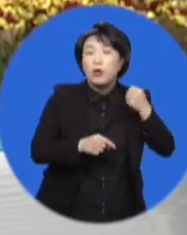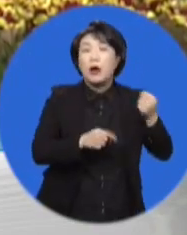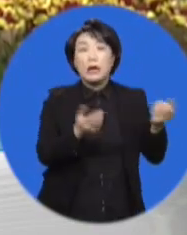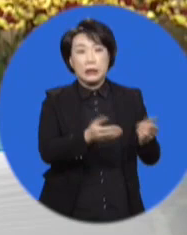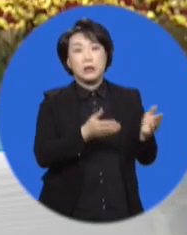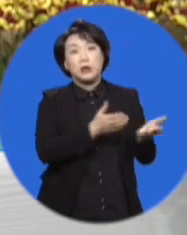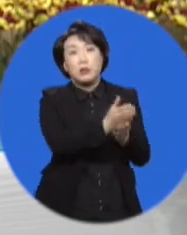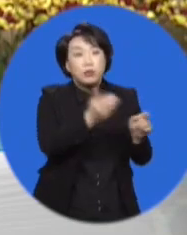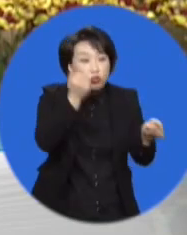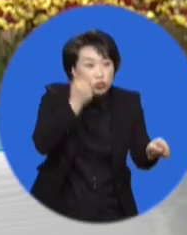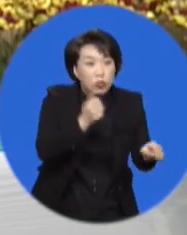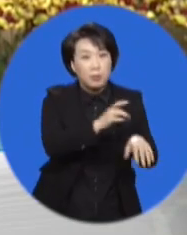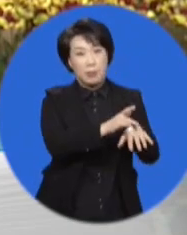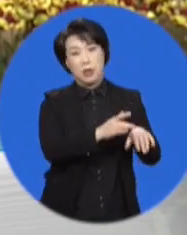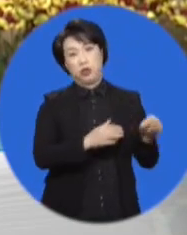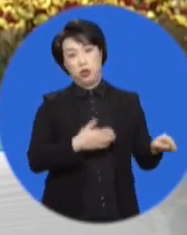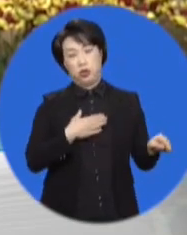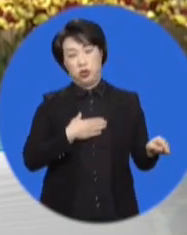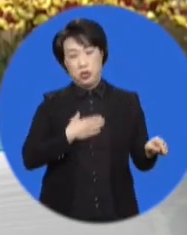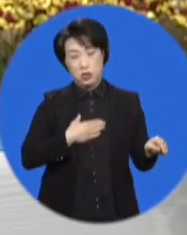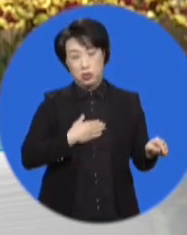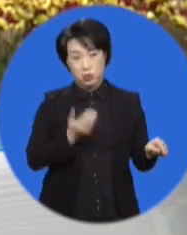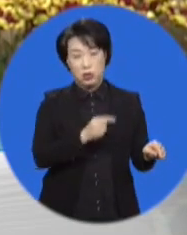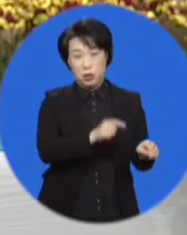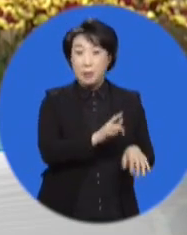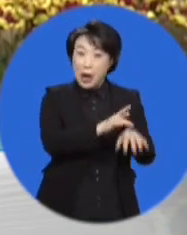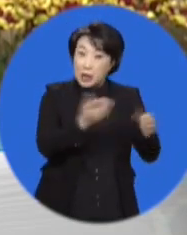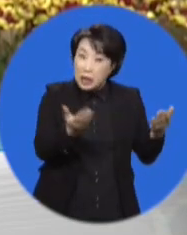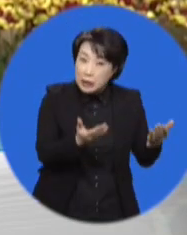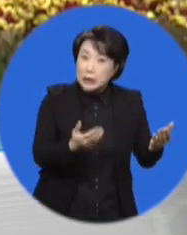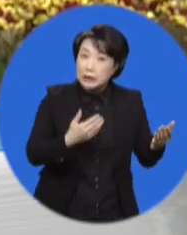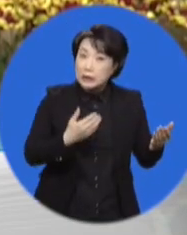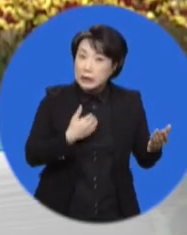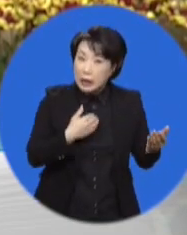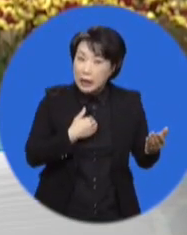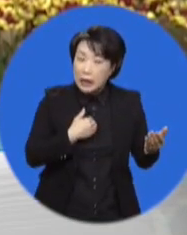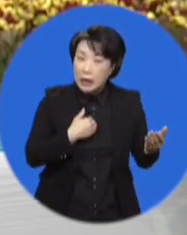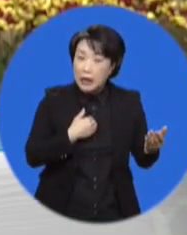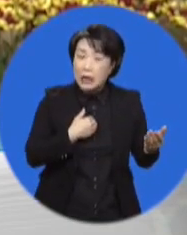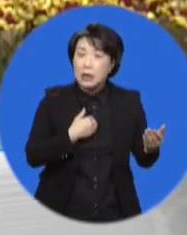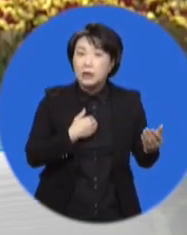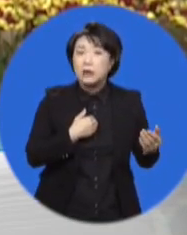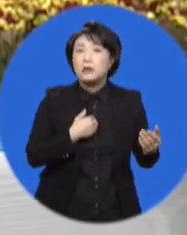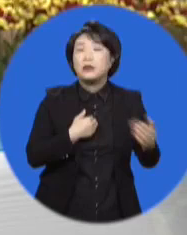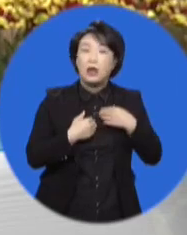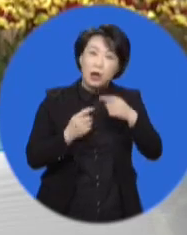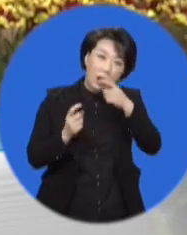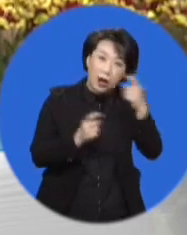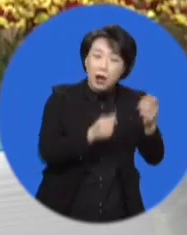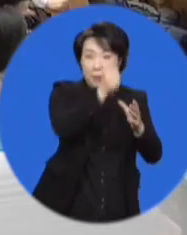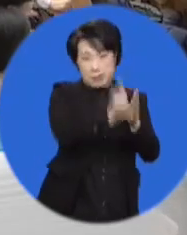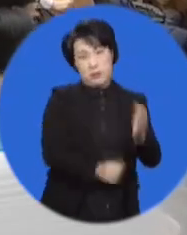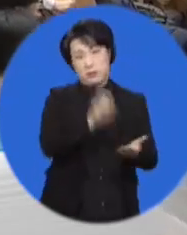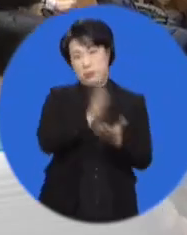일을 하는 게 마귀 일인데 마귀 일에 일감이 되지 말라 그 말입니다.